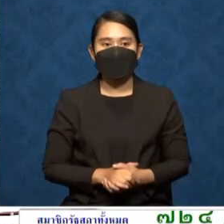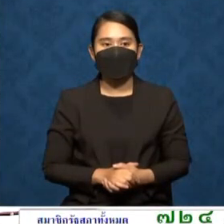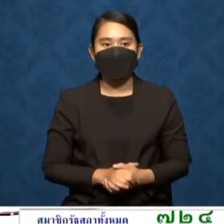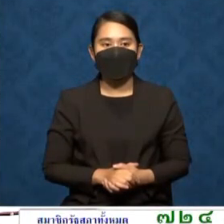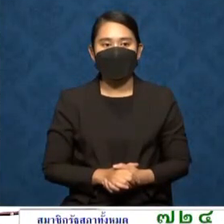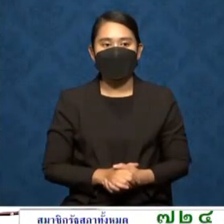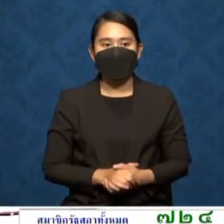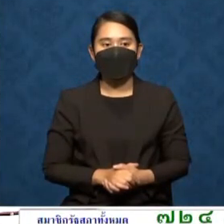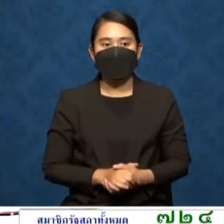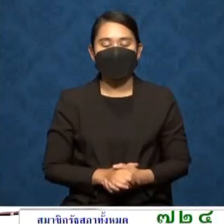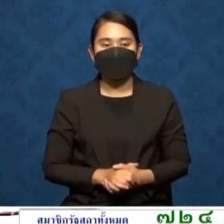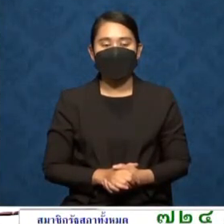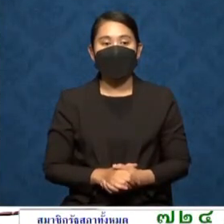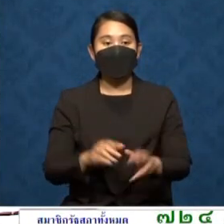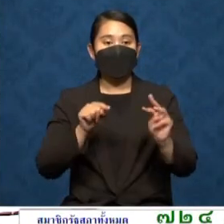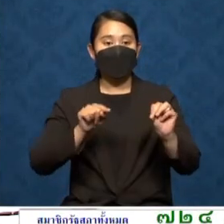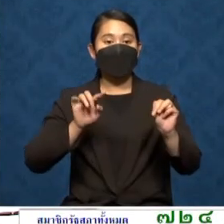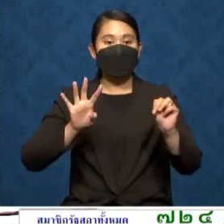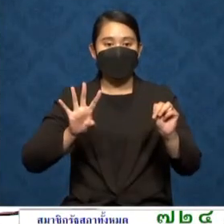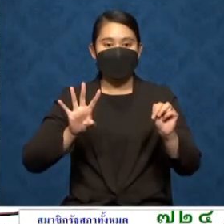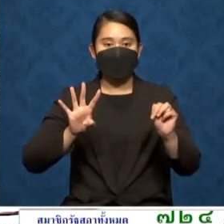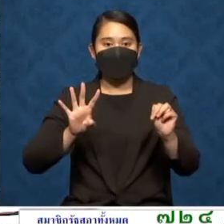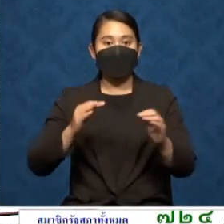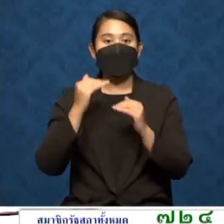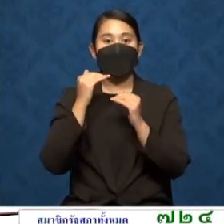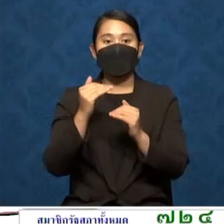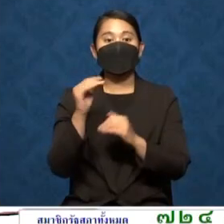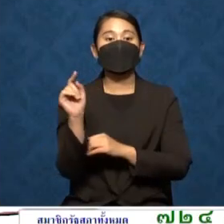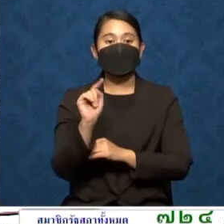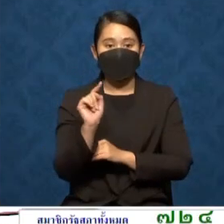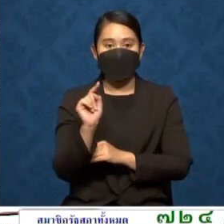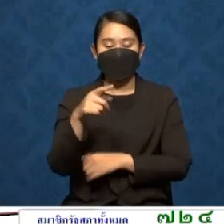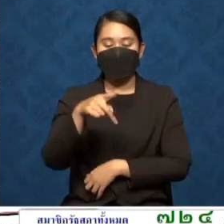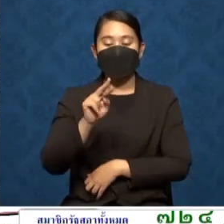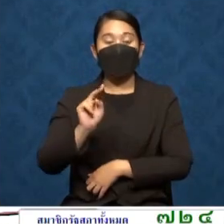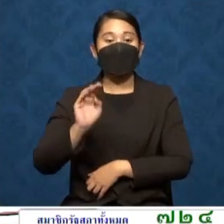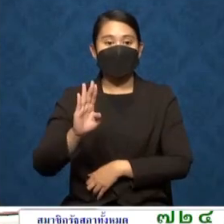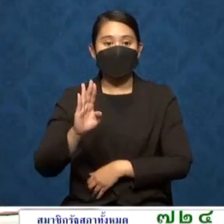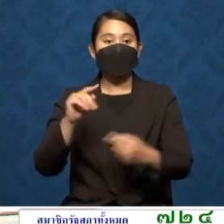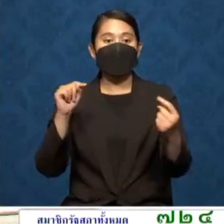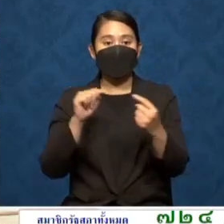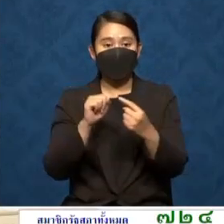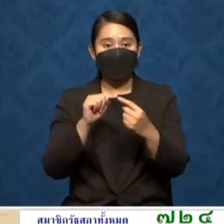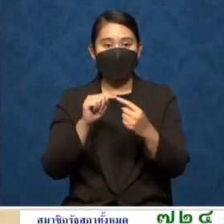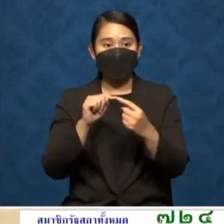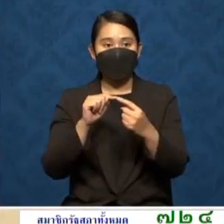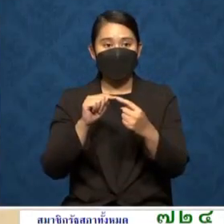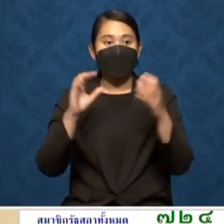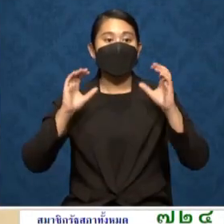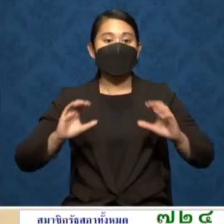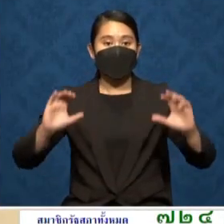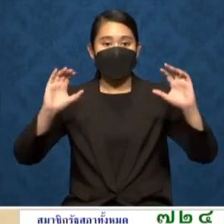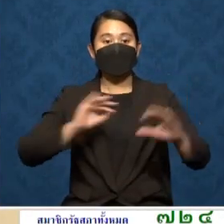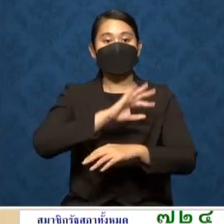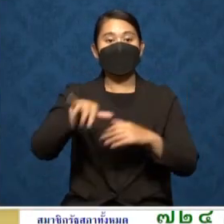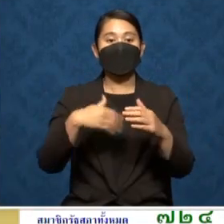ตามมาตรา4นั้นได้กำหนดให้พระราชบัญญัติฉบับนี้ใช้กับหน่วยงานทั้งหลายทั้งหมด